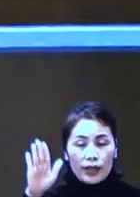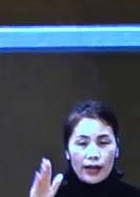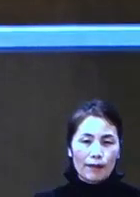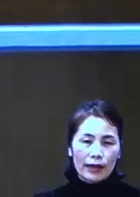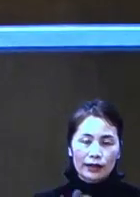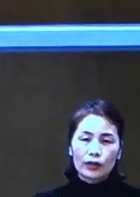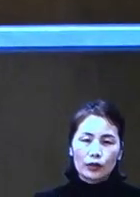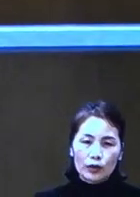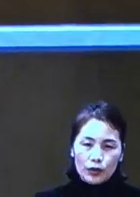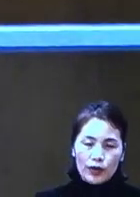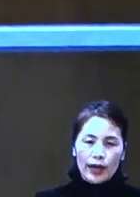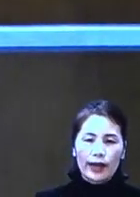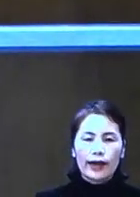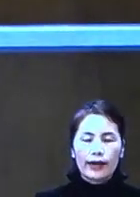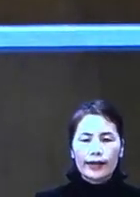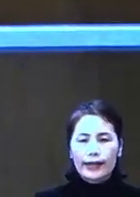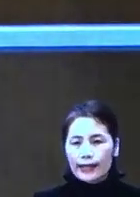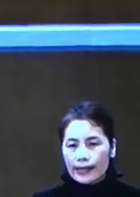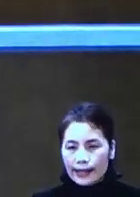끌어주고